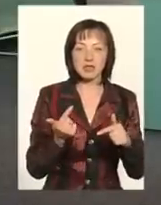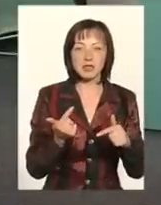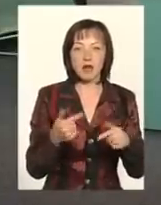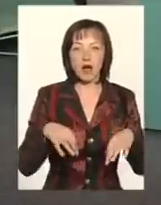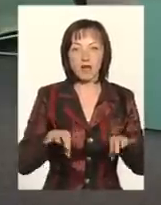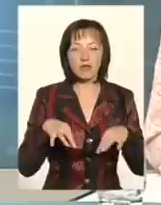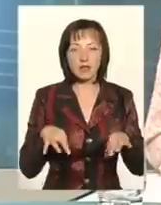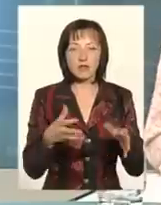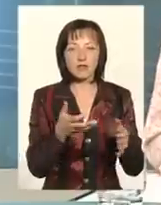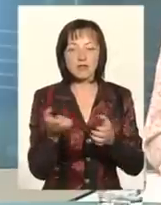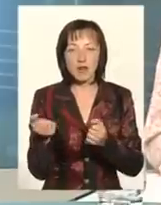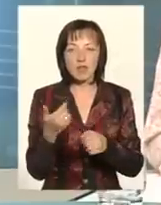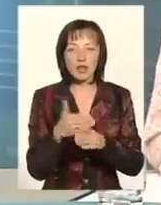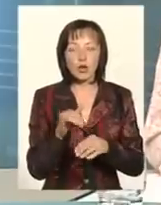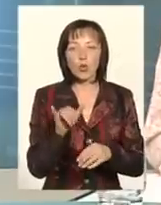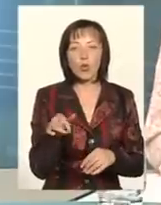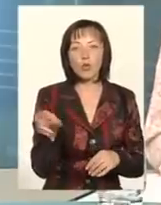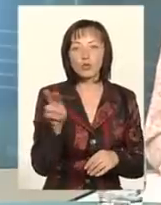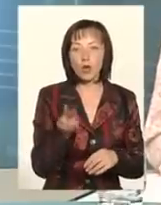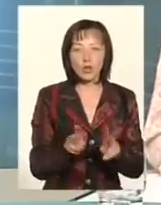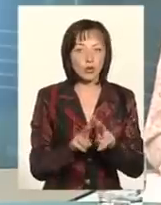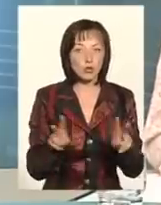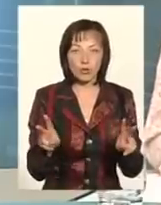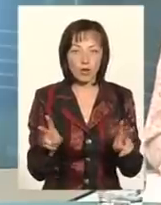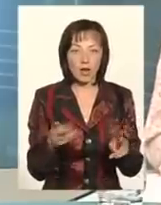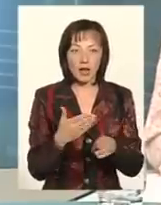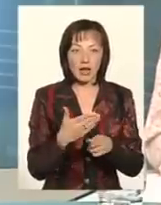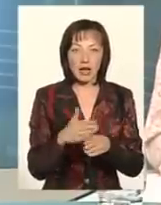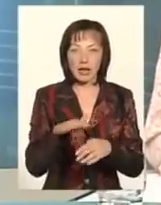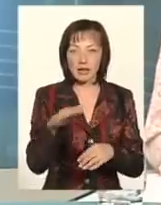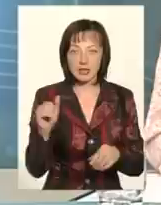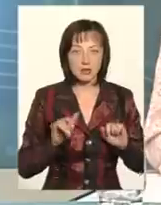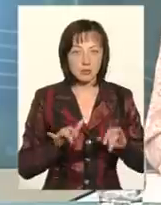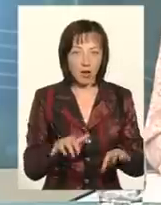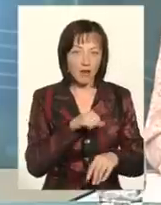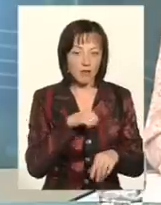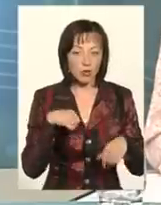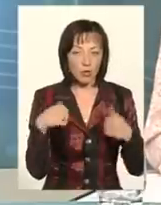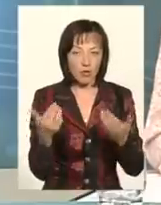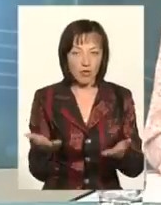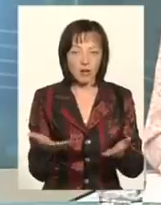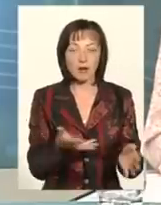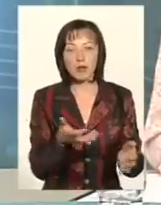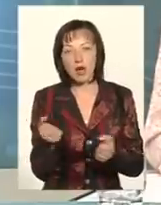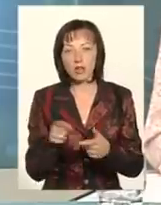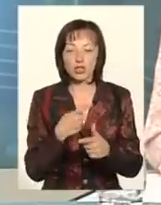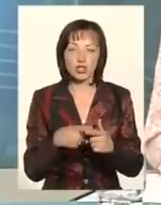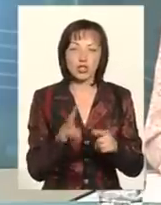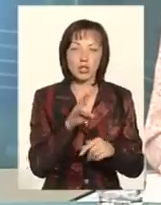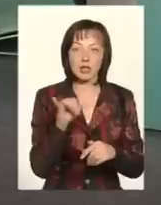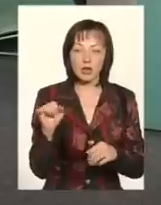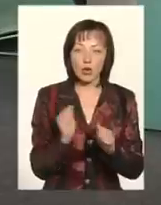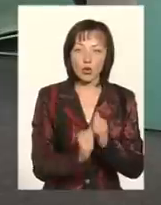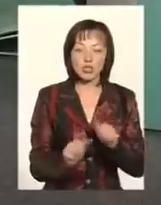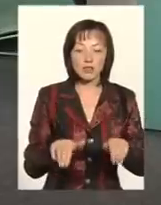у валюті адже Ніхто ж нікого кредит справа добровільна і брати ні о той кредит